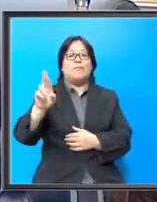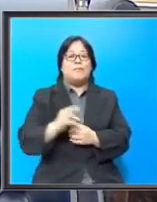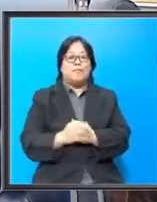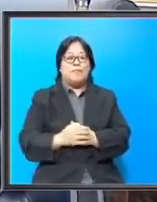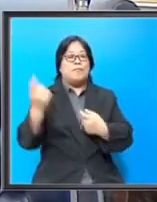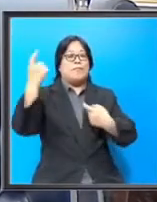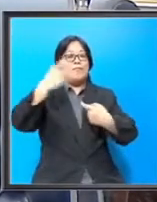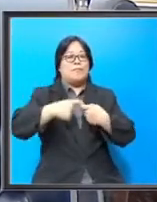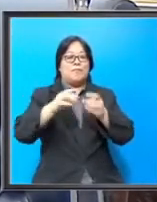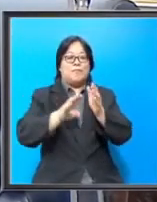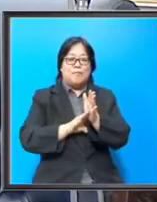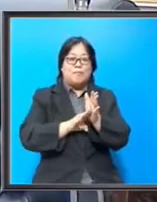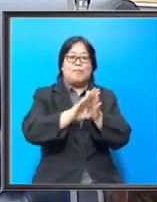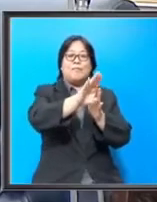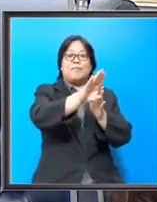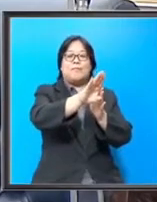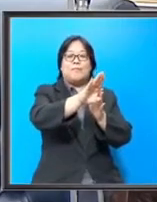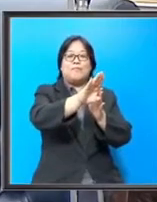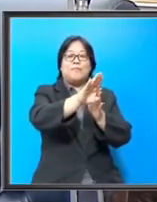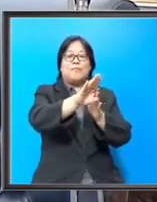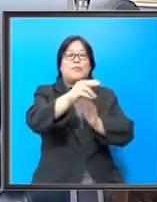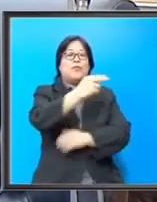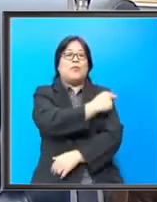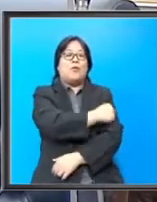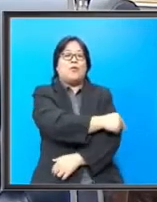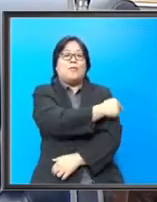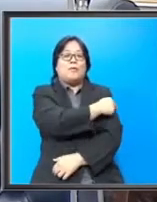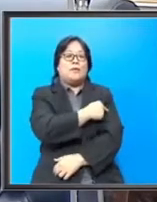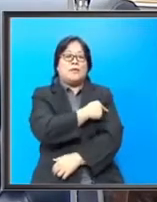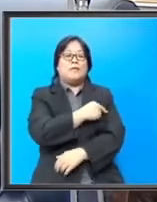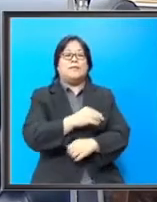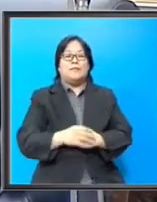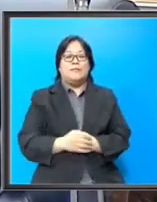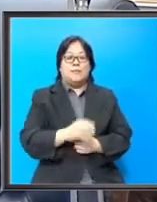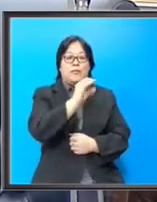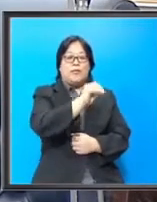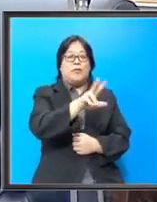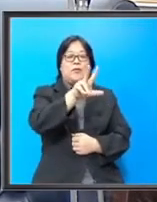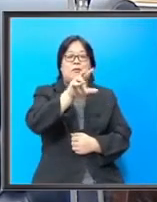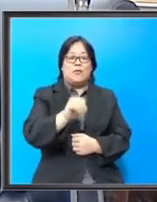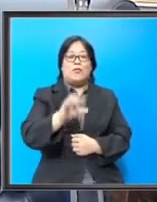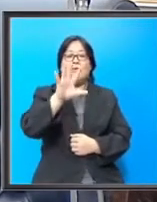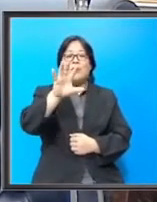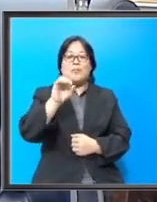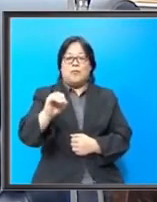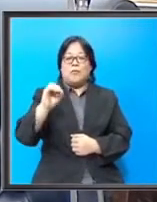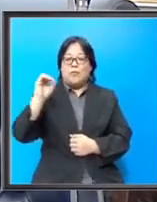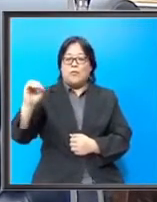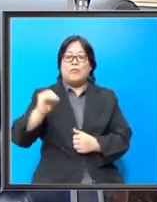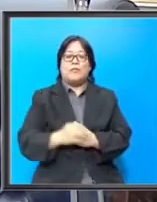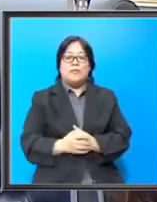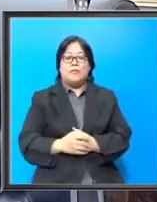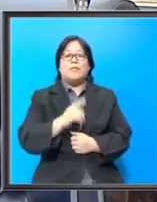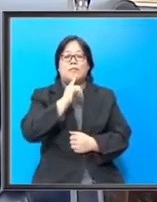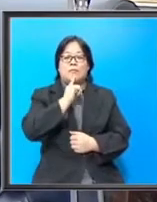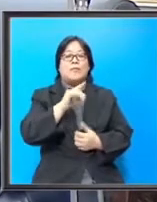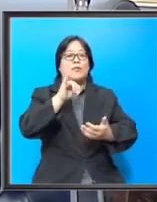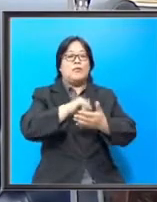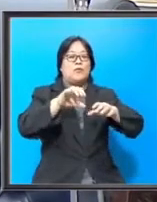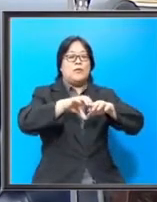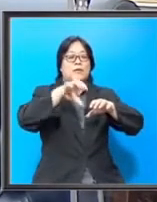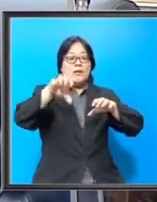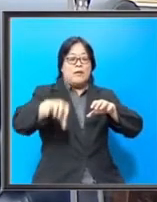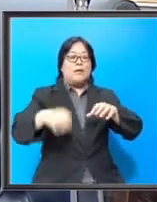berkenaan dengan pembangunan Hospital nah di bawah kosong 30500 Walaupun dia